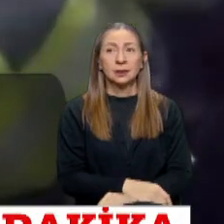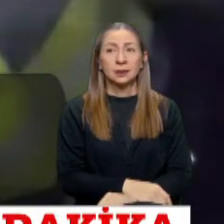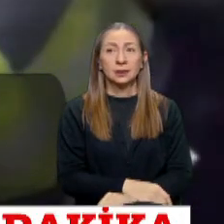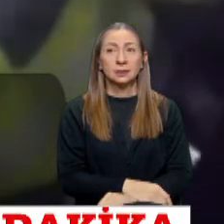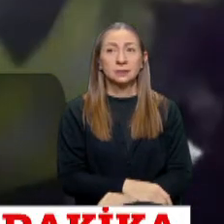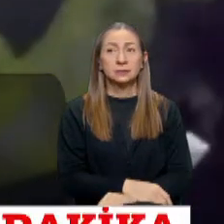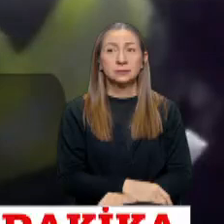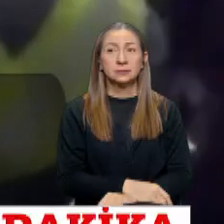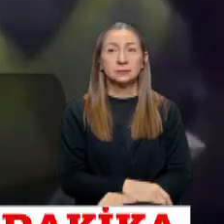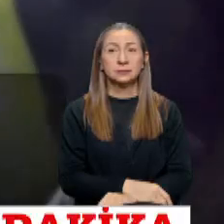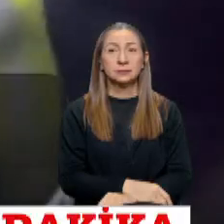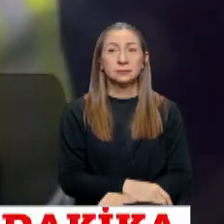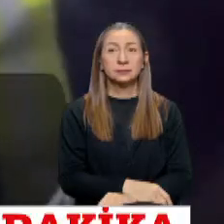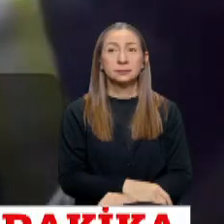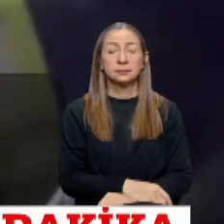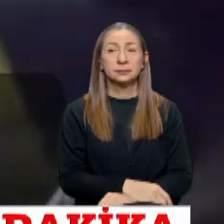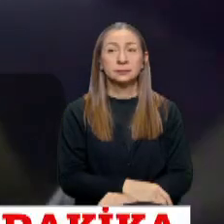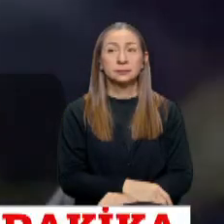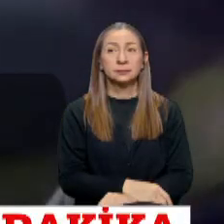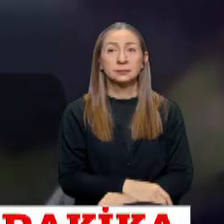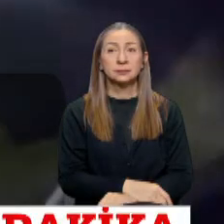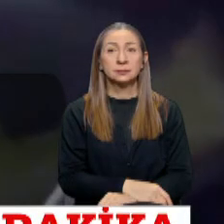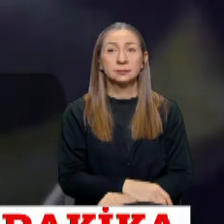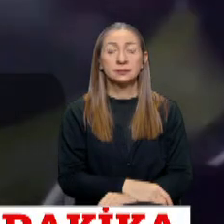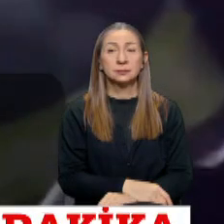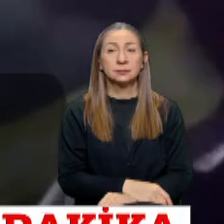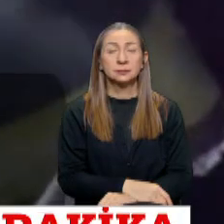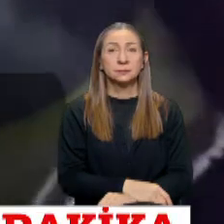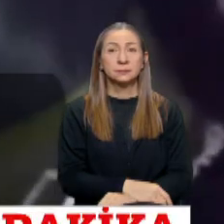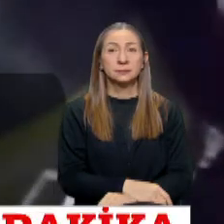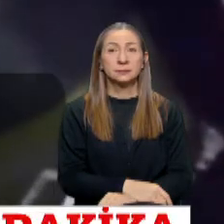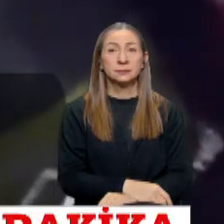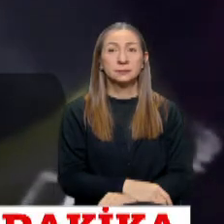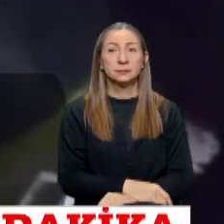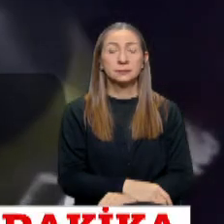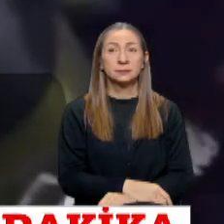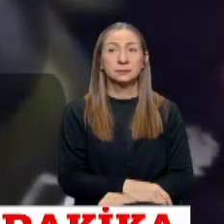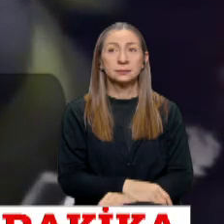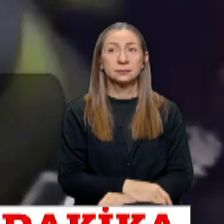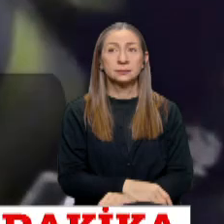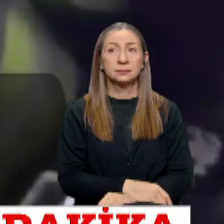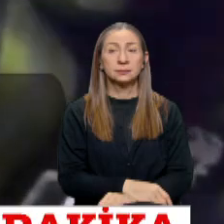Mükemmelsin abi. Abi el birliğine sen oradan bir alalım da. Ondan sonra rahat